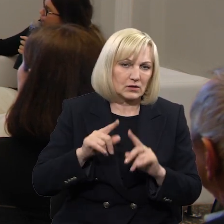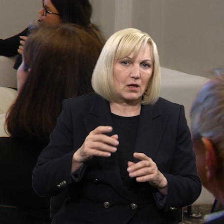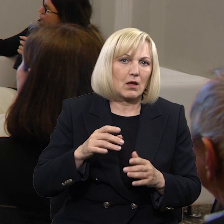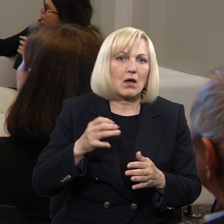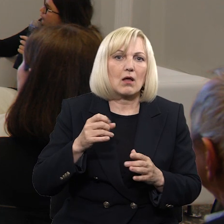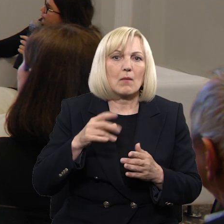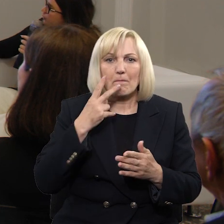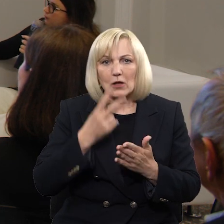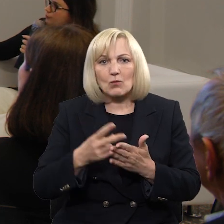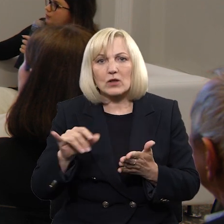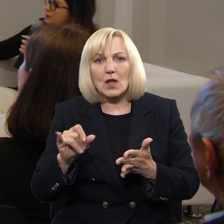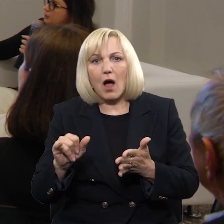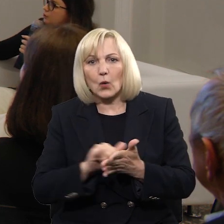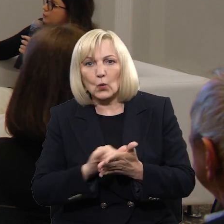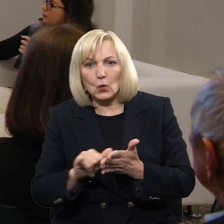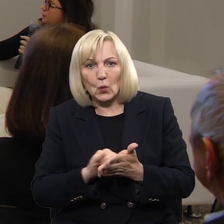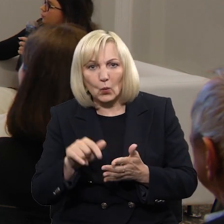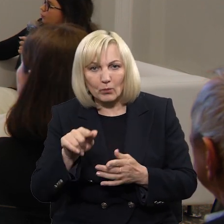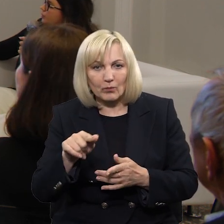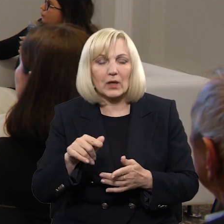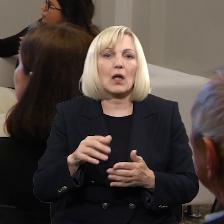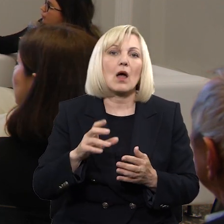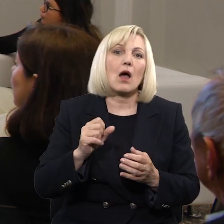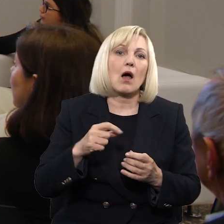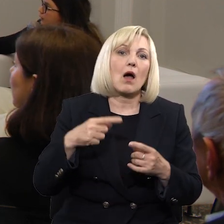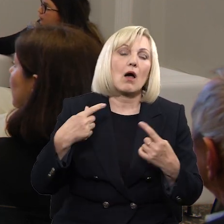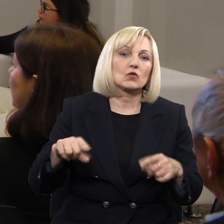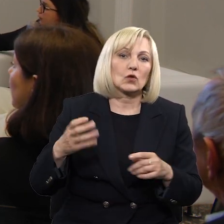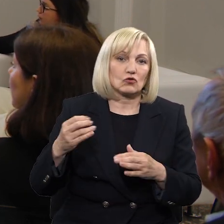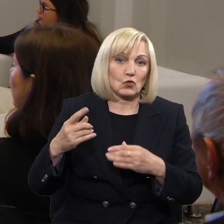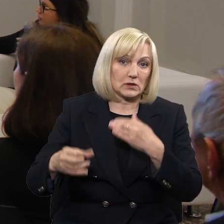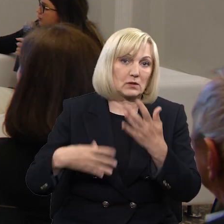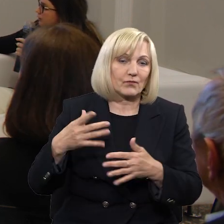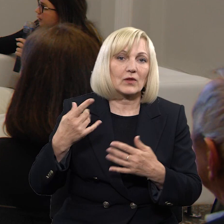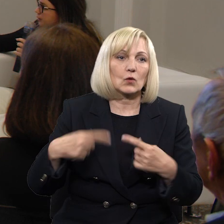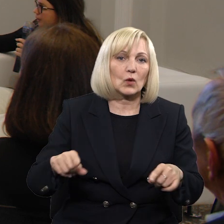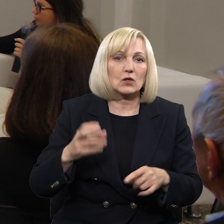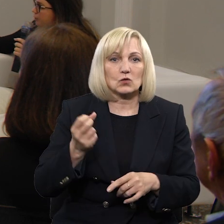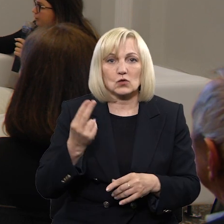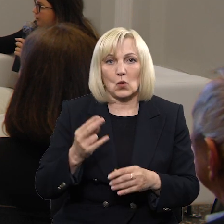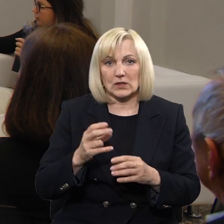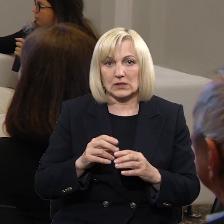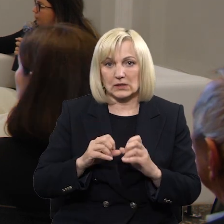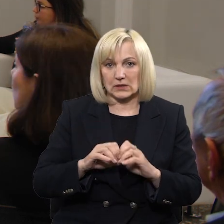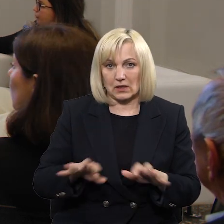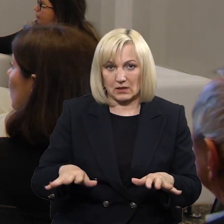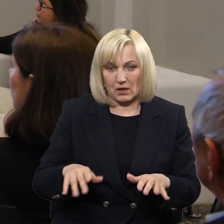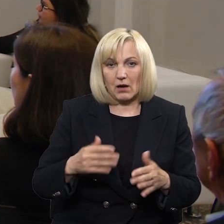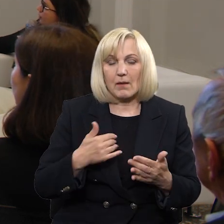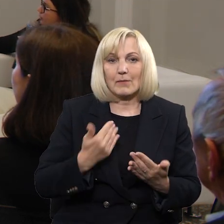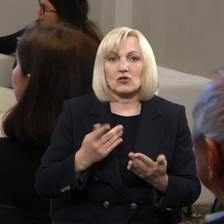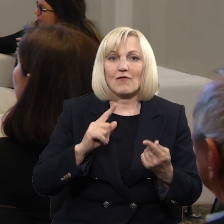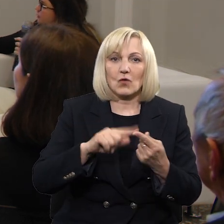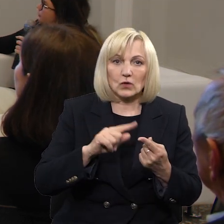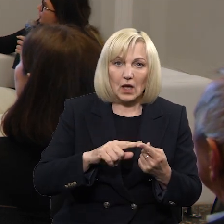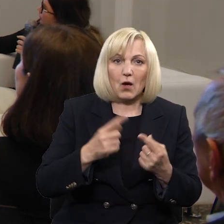только на Ютубе А на следующем слайде будут просмотры которые во всех наших социальных сетях Мы сейчас транслируем в